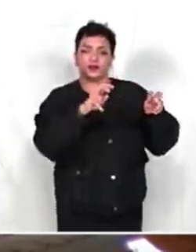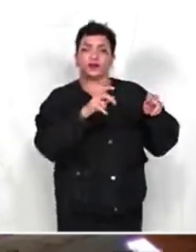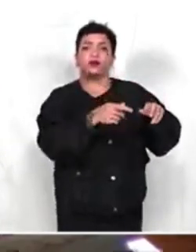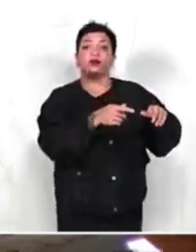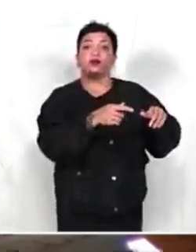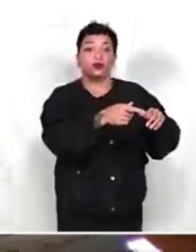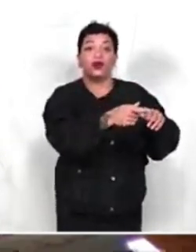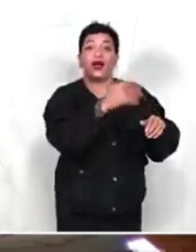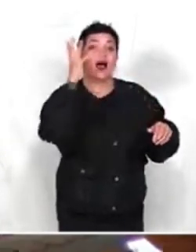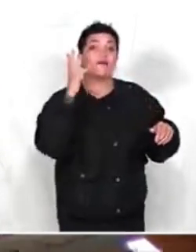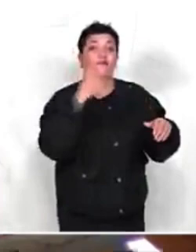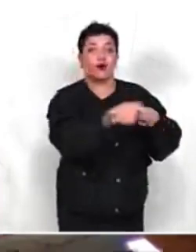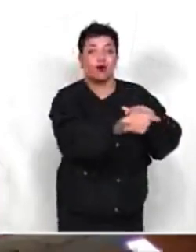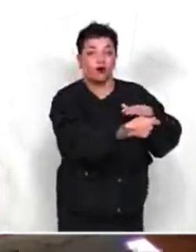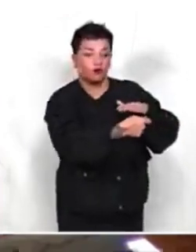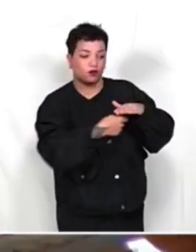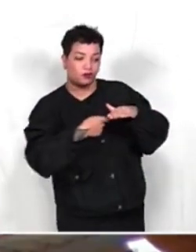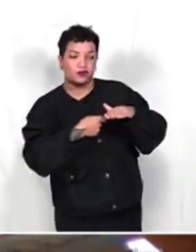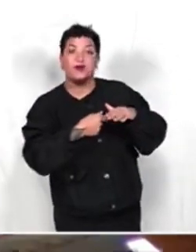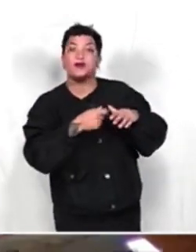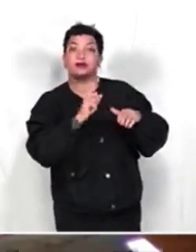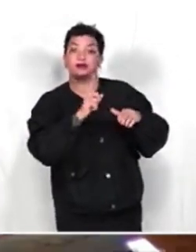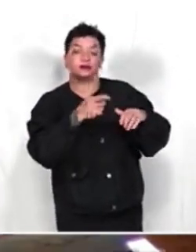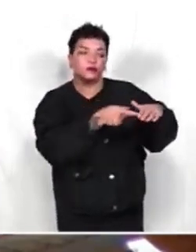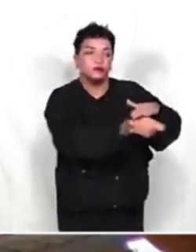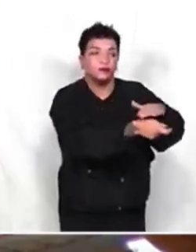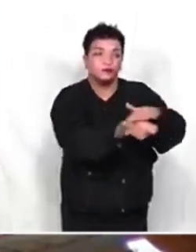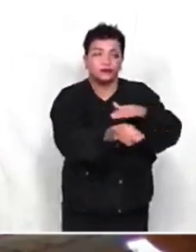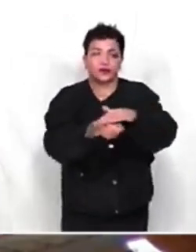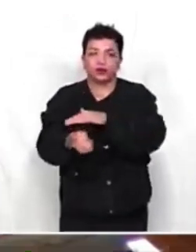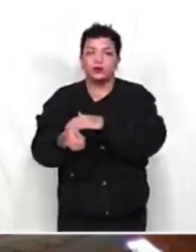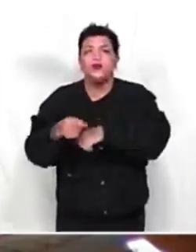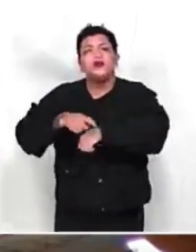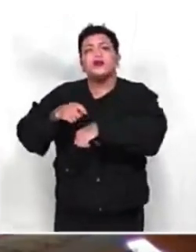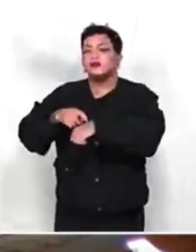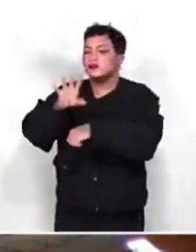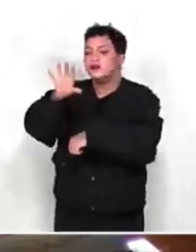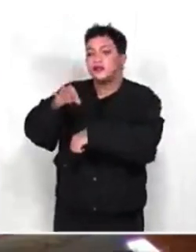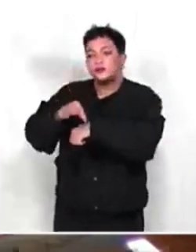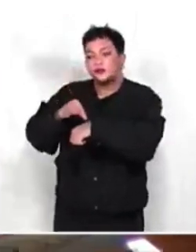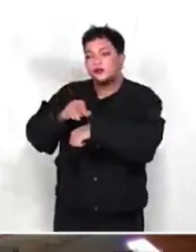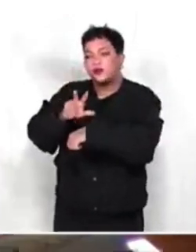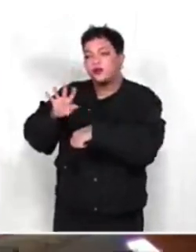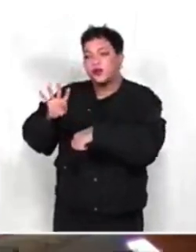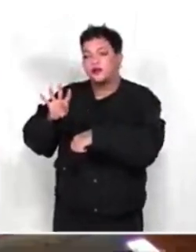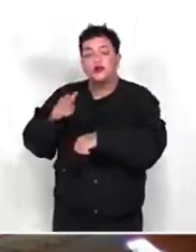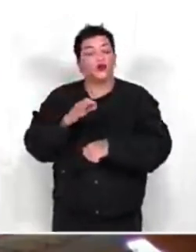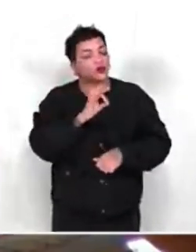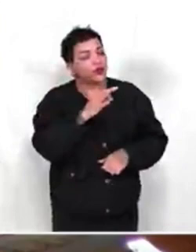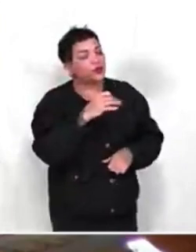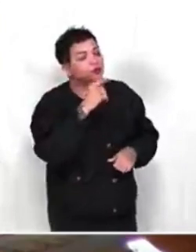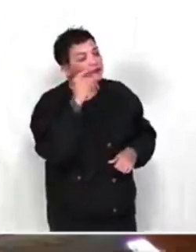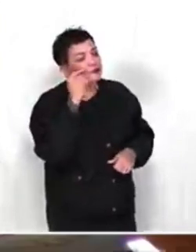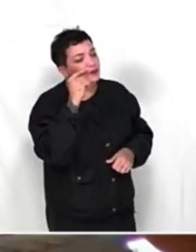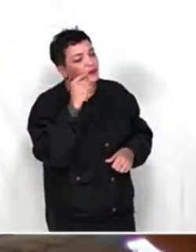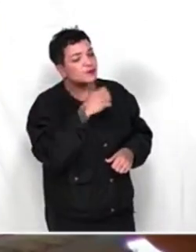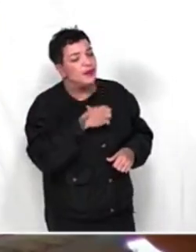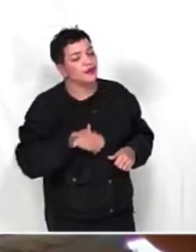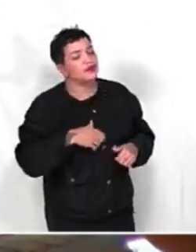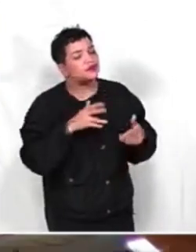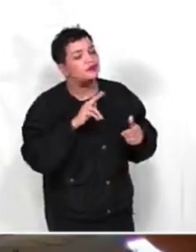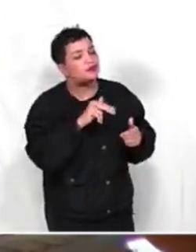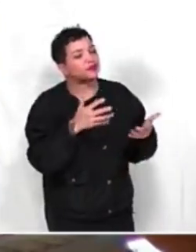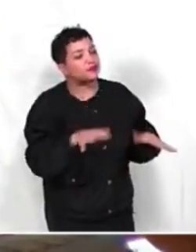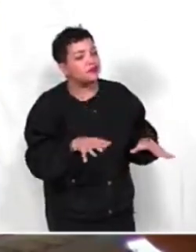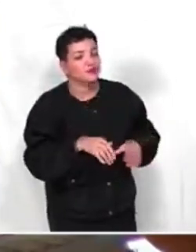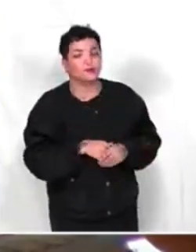Alors, sauf erreur... Merci de conclure, s'il vous plaît. Vous êtes à 5 minutes 34. J'ai fini, monsieur le maire. Je passe sous votre contrôle. Je ne